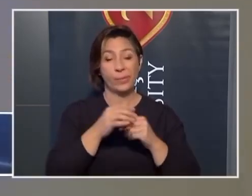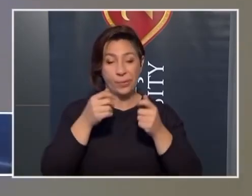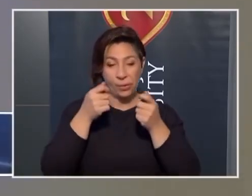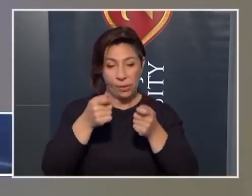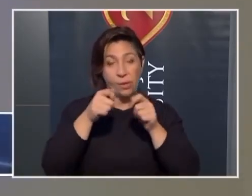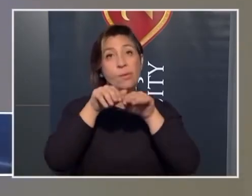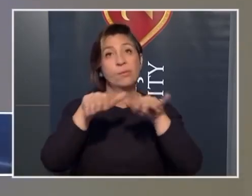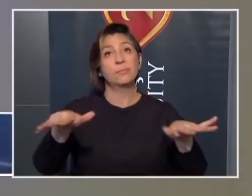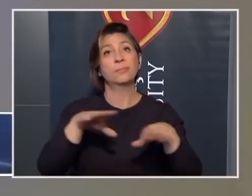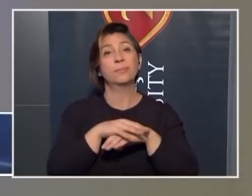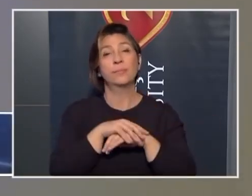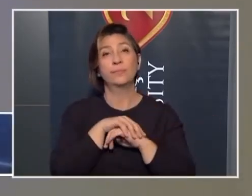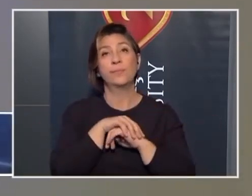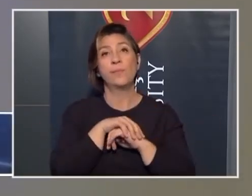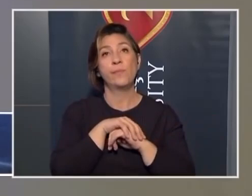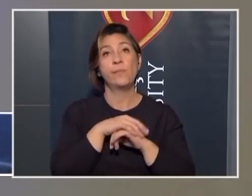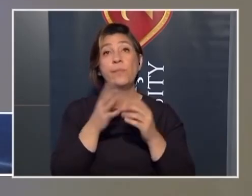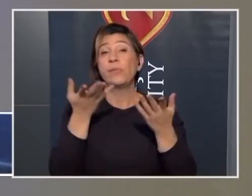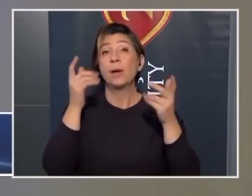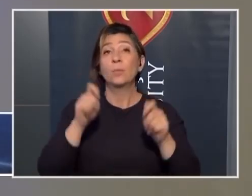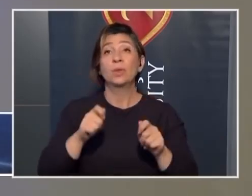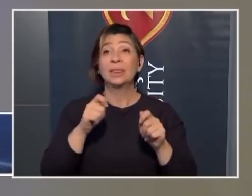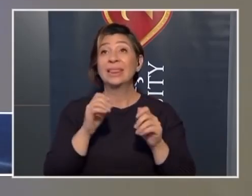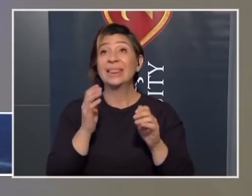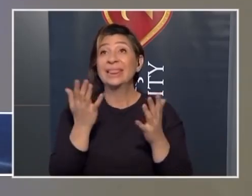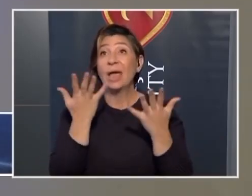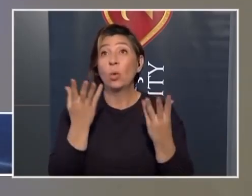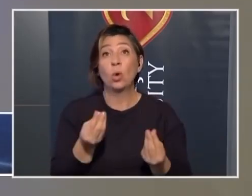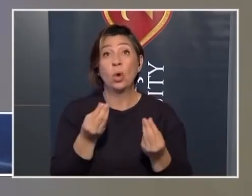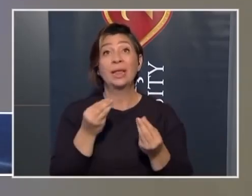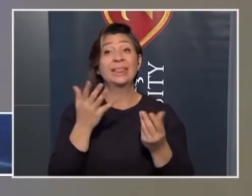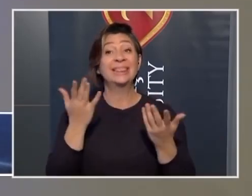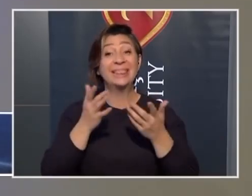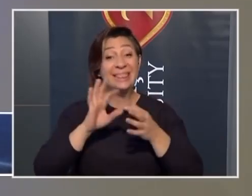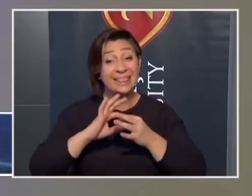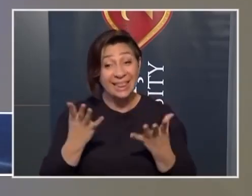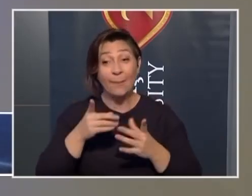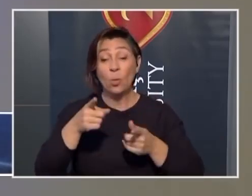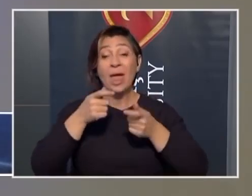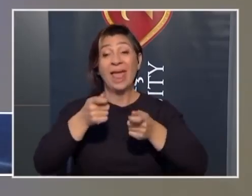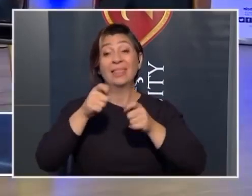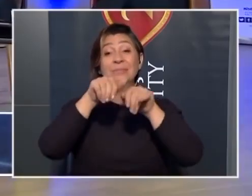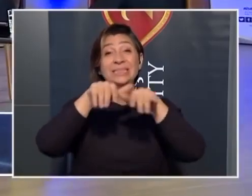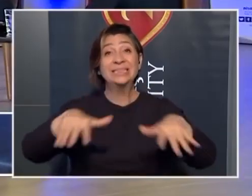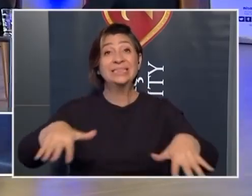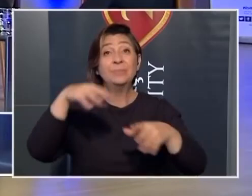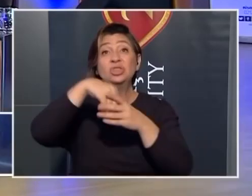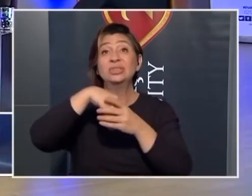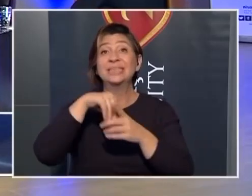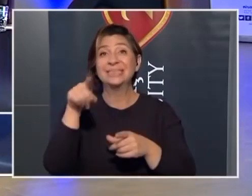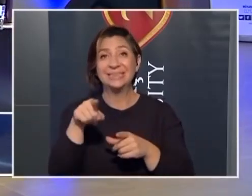eğitim sistemi ne yapıyor? Neye neden oluyor? Niçin bu eğitim sistemi